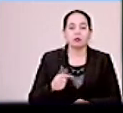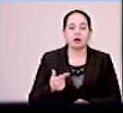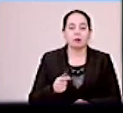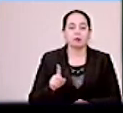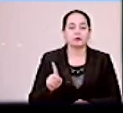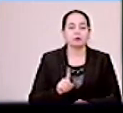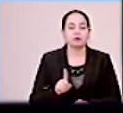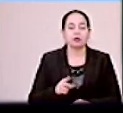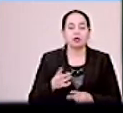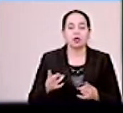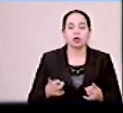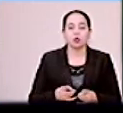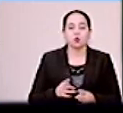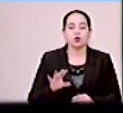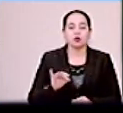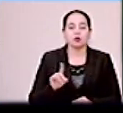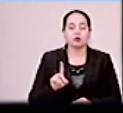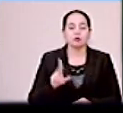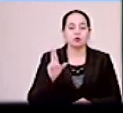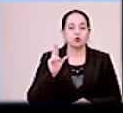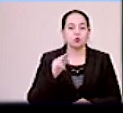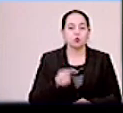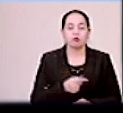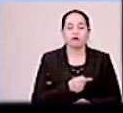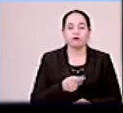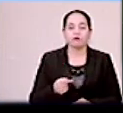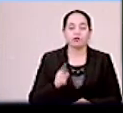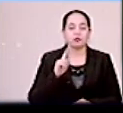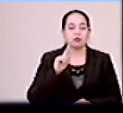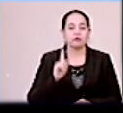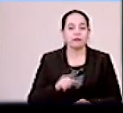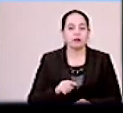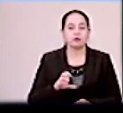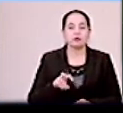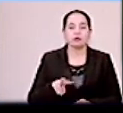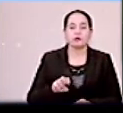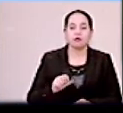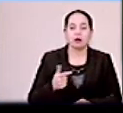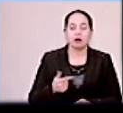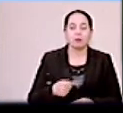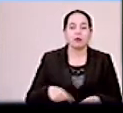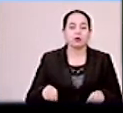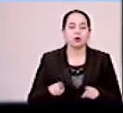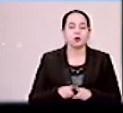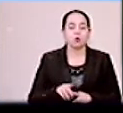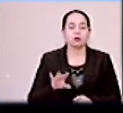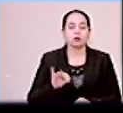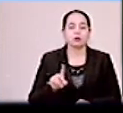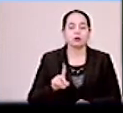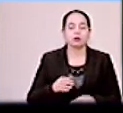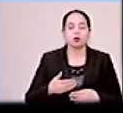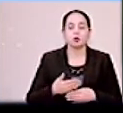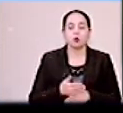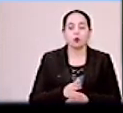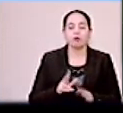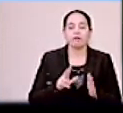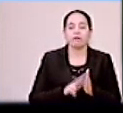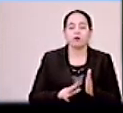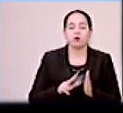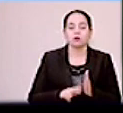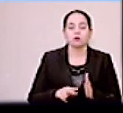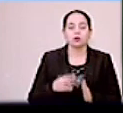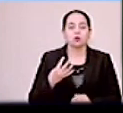z, нужно из суммы вычесть известное слагаемое, то есть из дроби